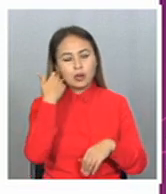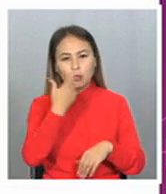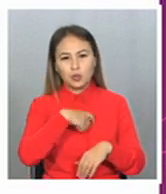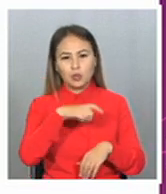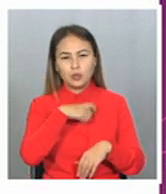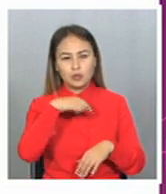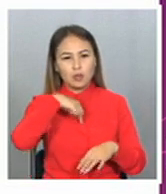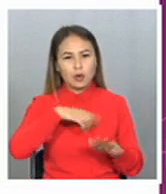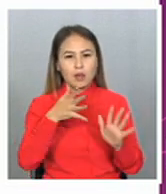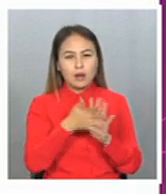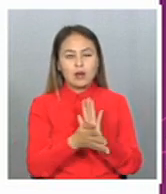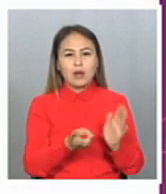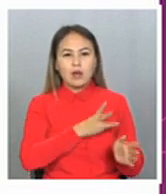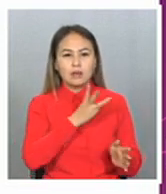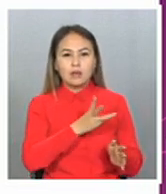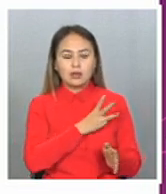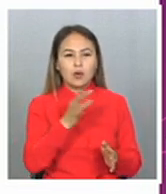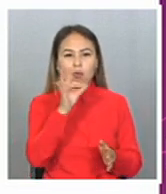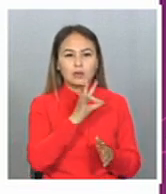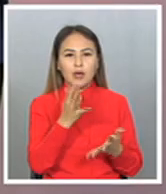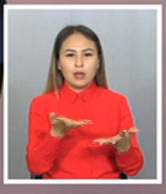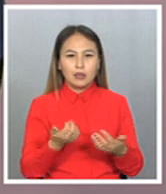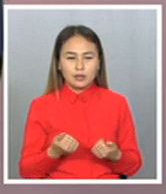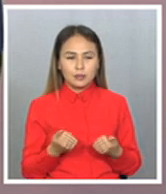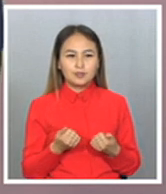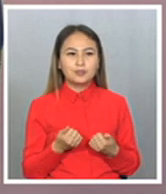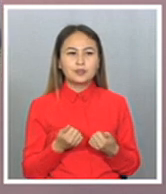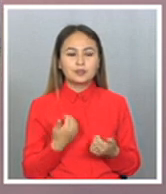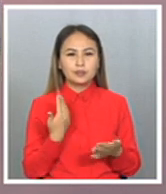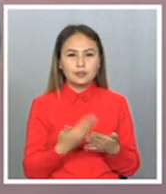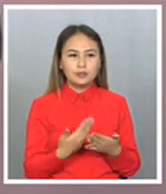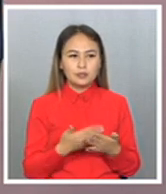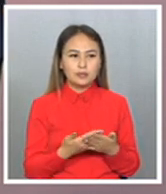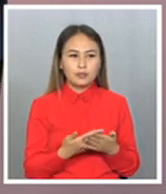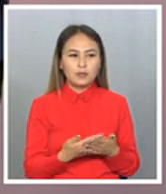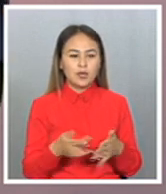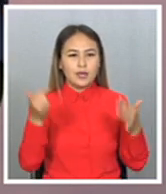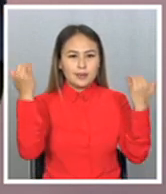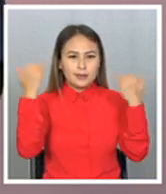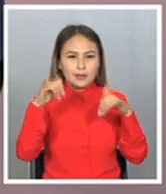бойларына энергия мен қоректік затты алады. Мысалы, сиыр